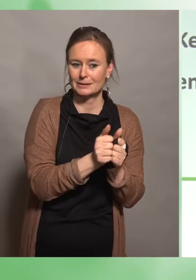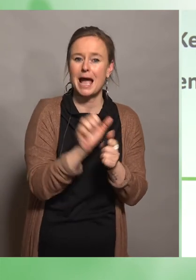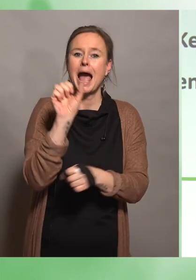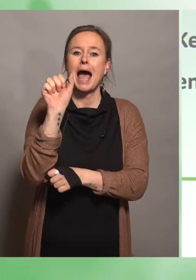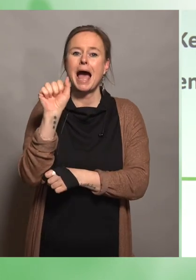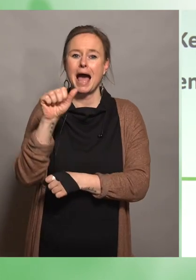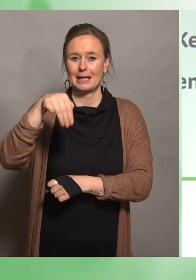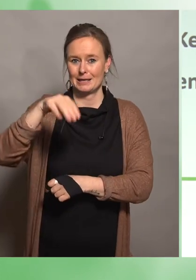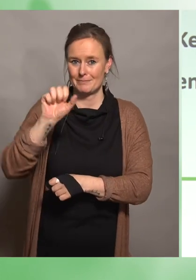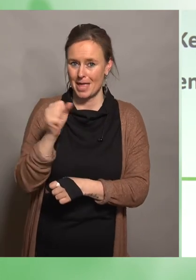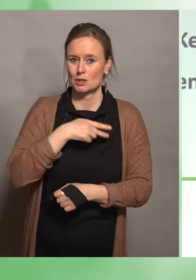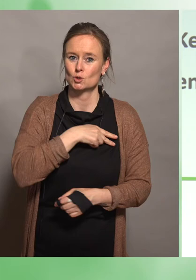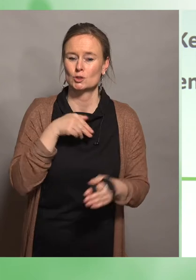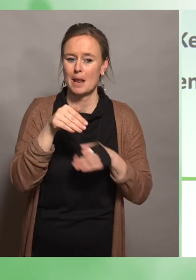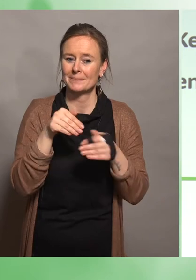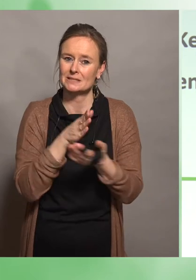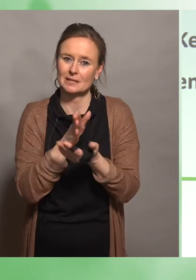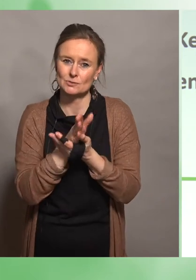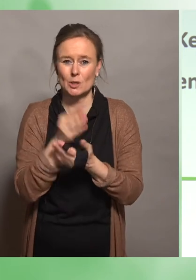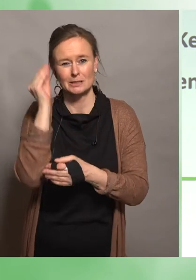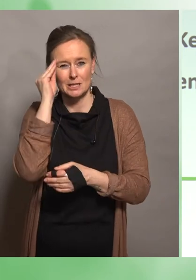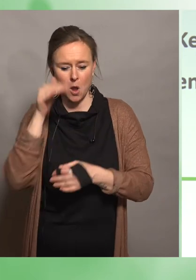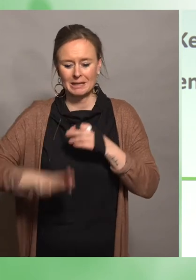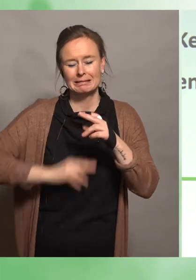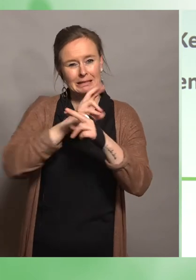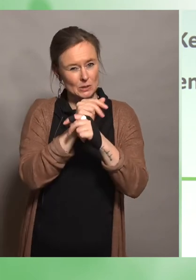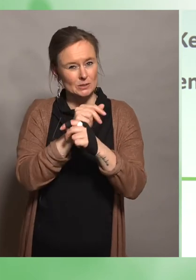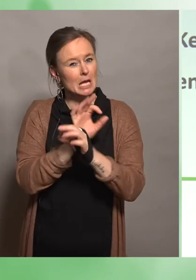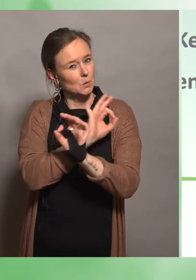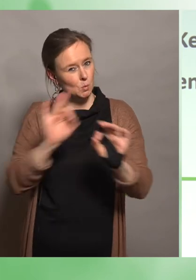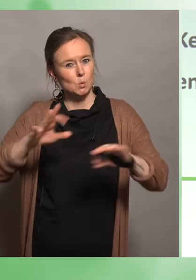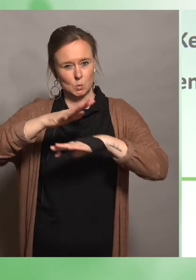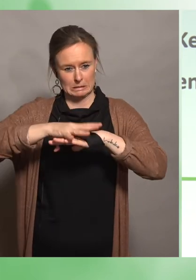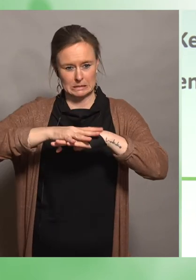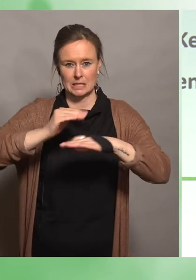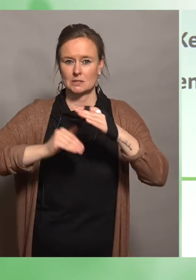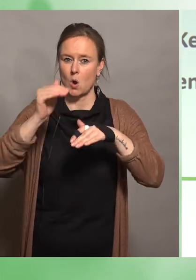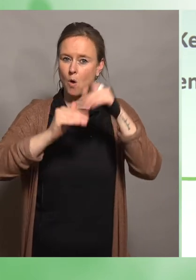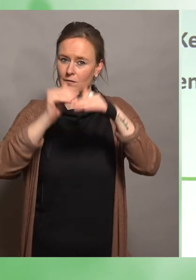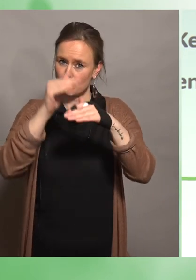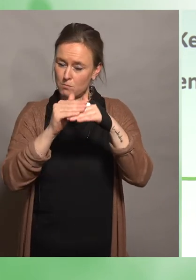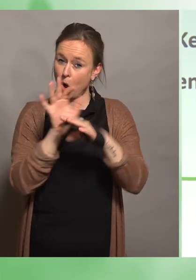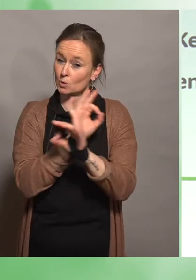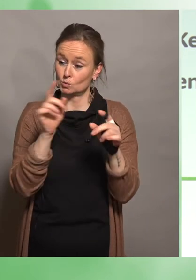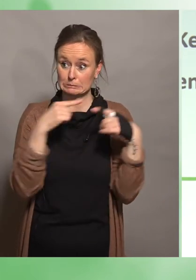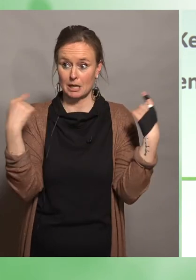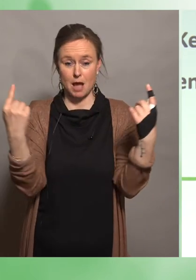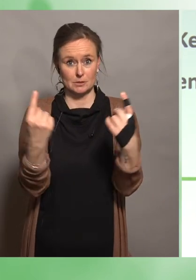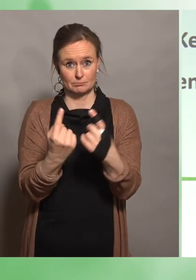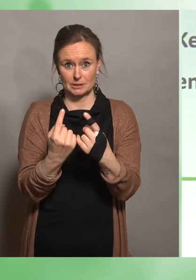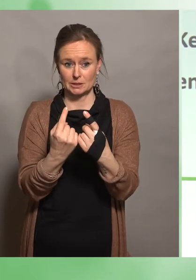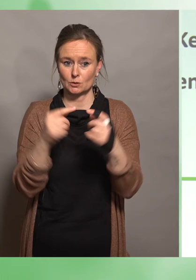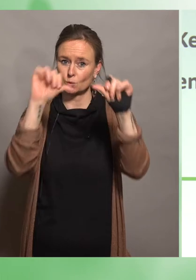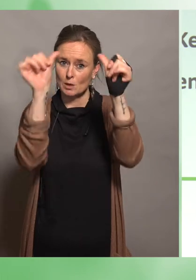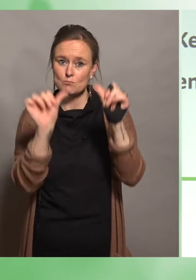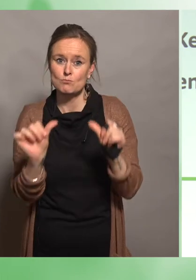glaube, dass wir ein gutes Netz in Niederösterreich aufgebaut haben, dass wir gute Rahmenbedingungen haben, dass wir auch Modelle haben, die, wie wir